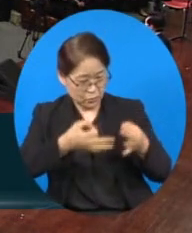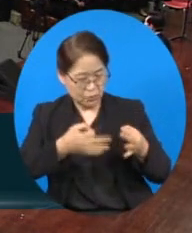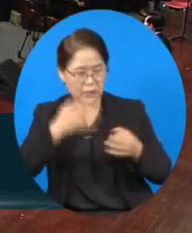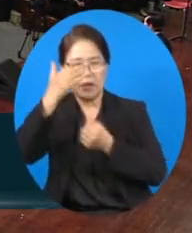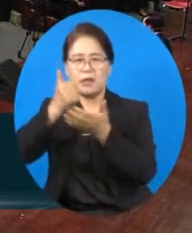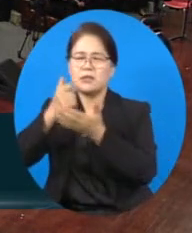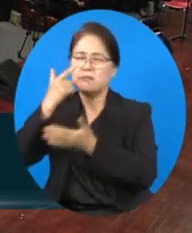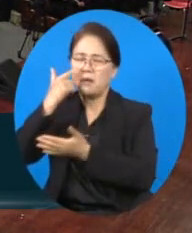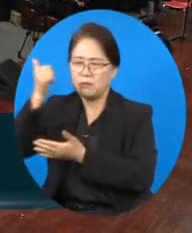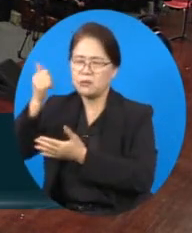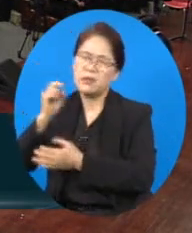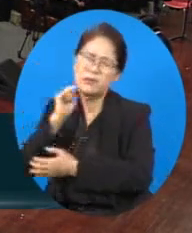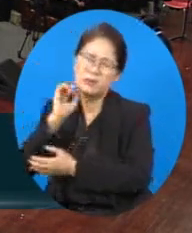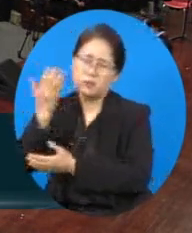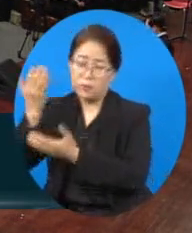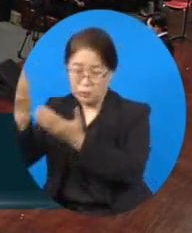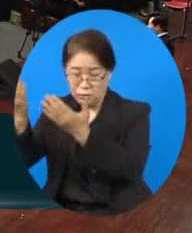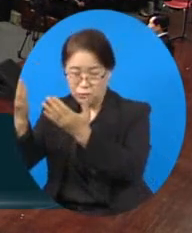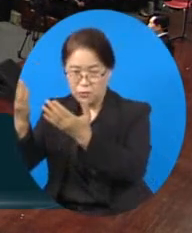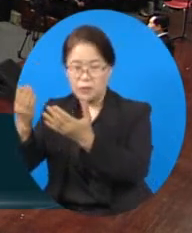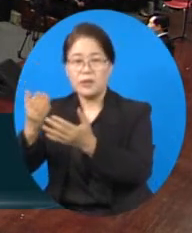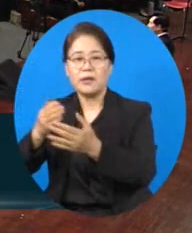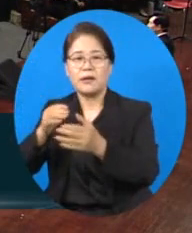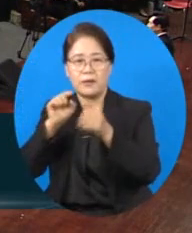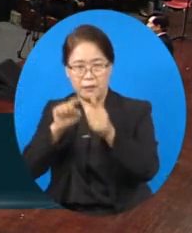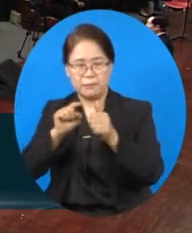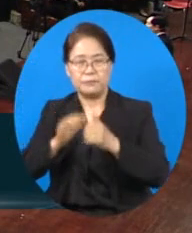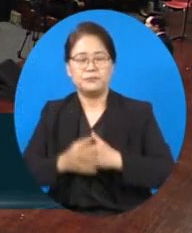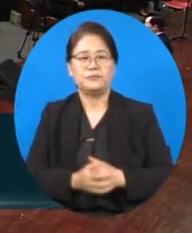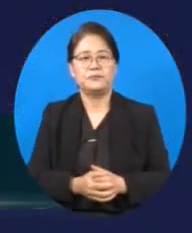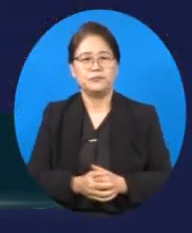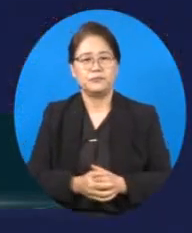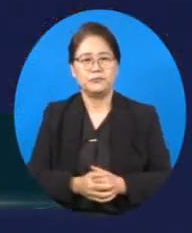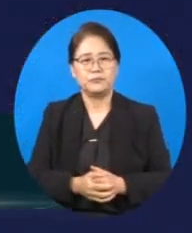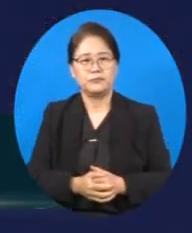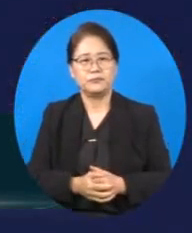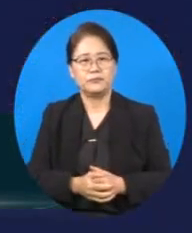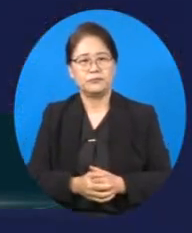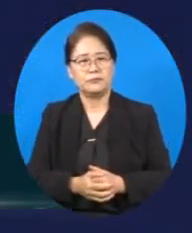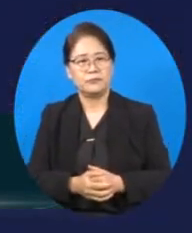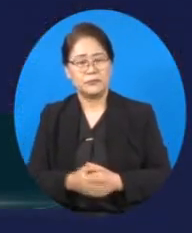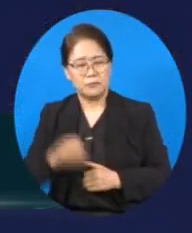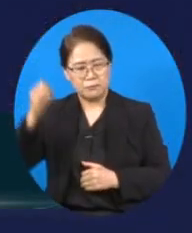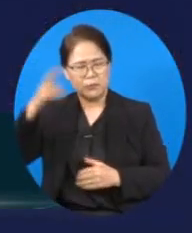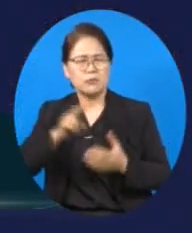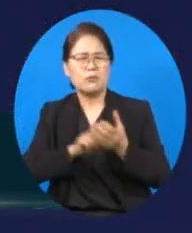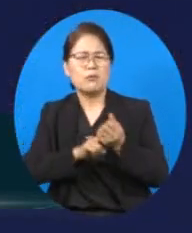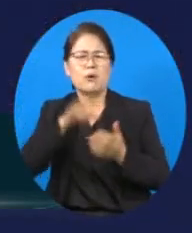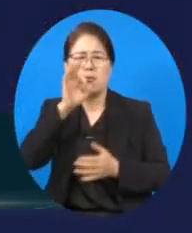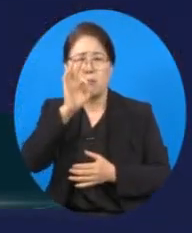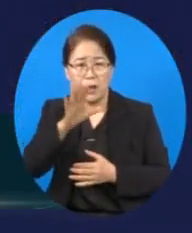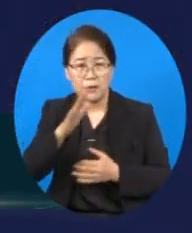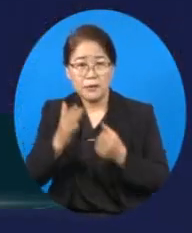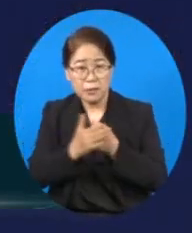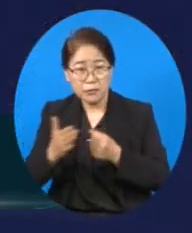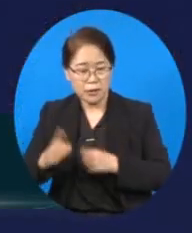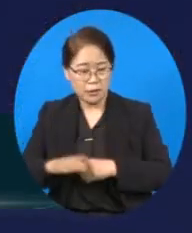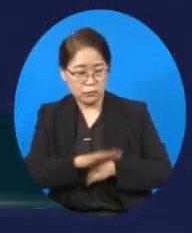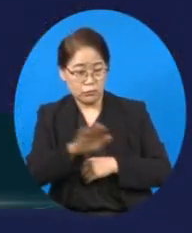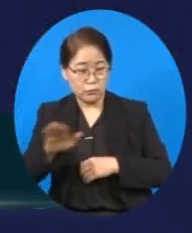너희 아버지께 영광을 돌리게 하라 자 여러분 빛은 숨겨질 수가 없습니다 그러므로